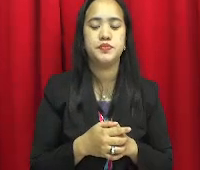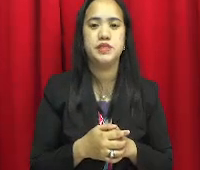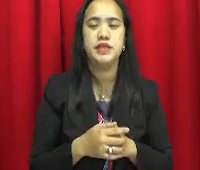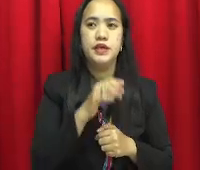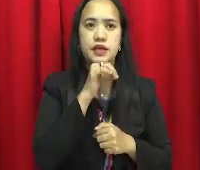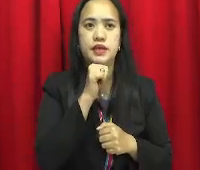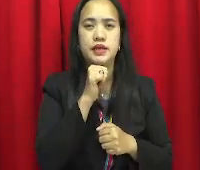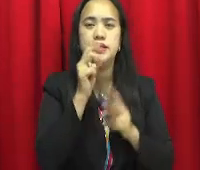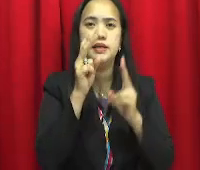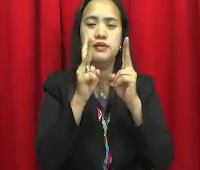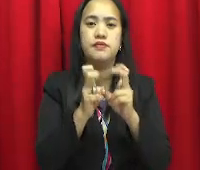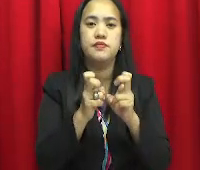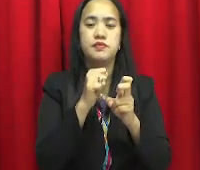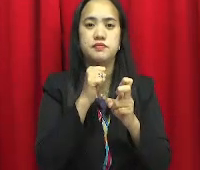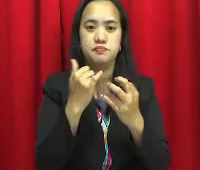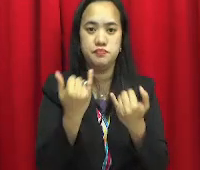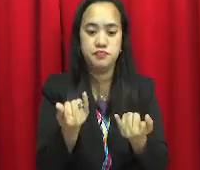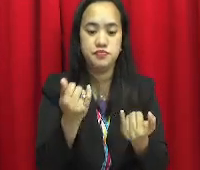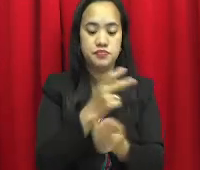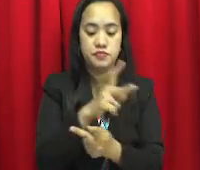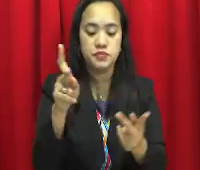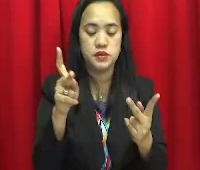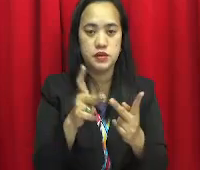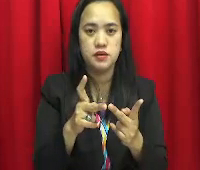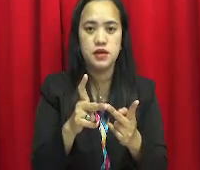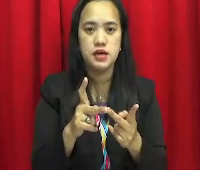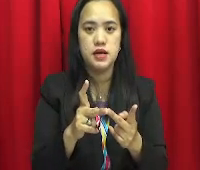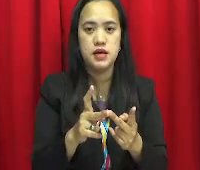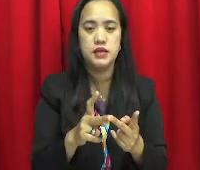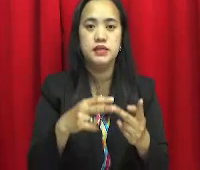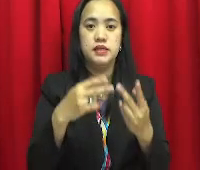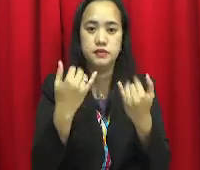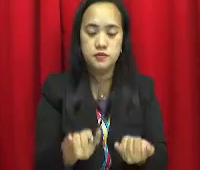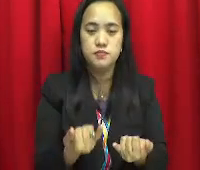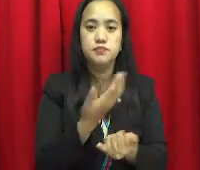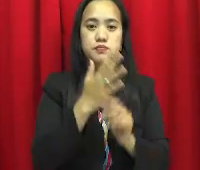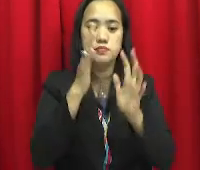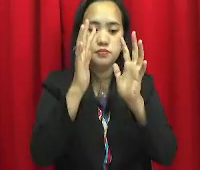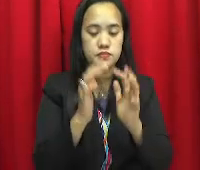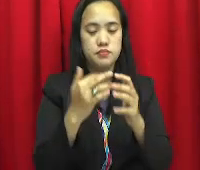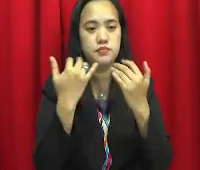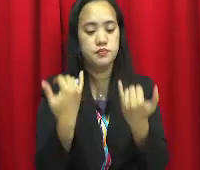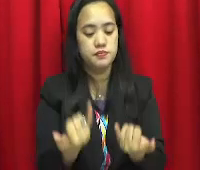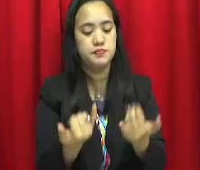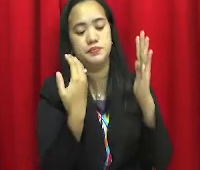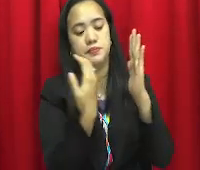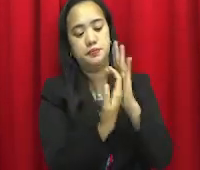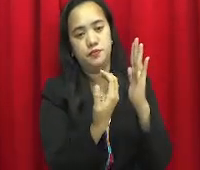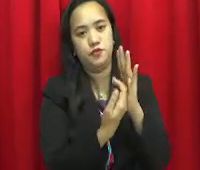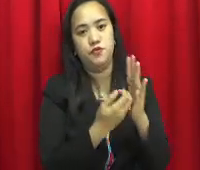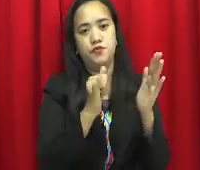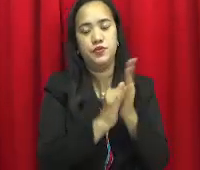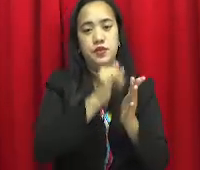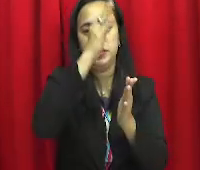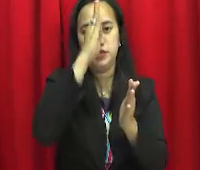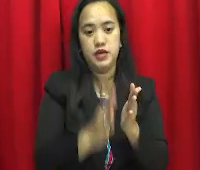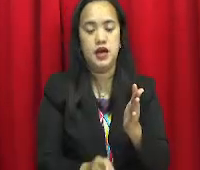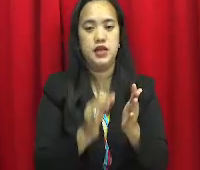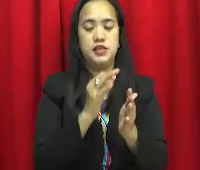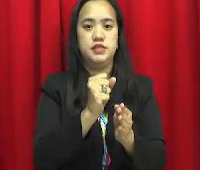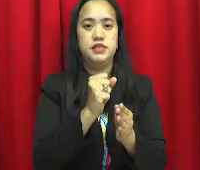programang ito, ay perfecto na kami. At least, napapatunayan ninyo na kayo ay witness ng Diyos, na totoo ang sinasabi ng